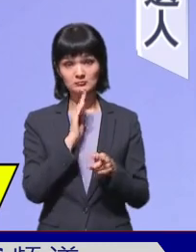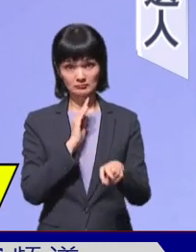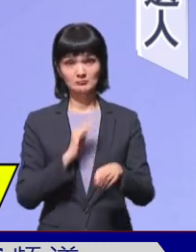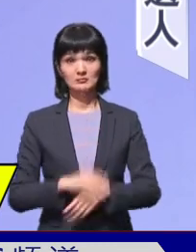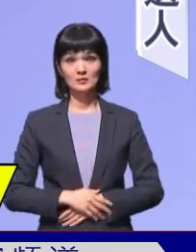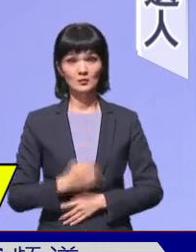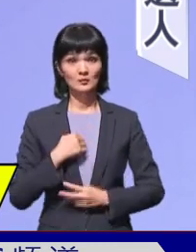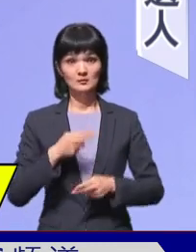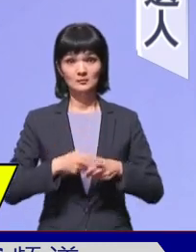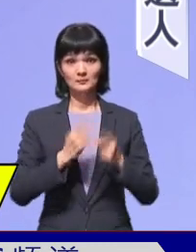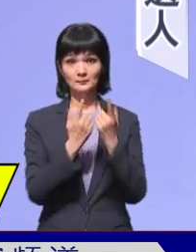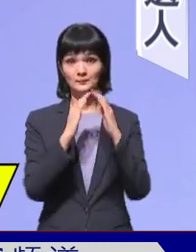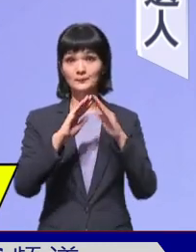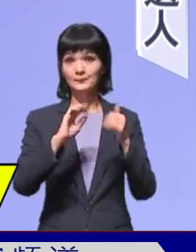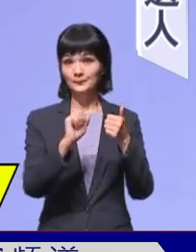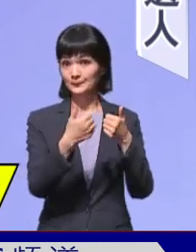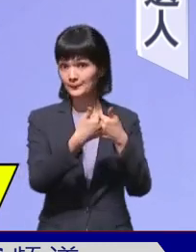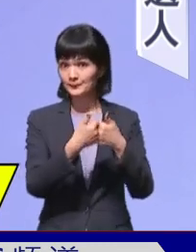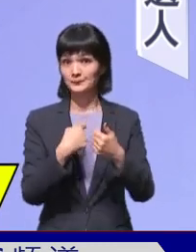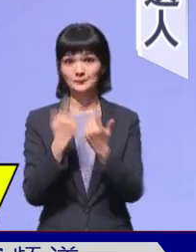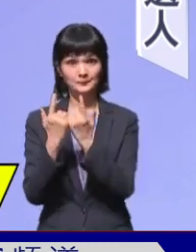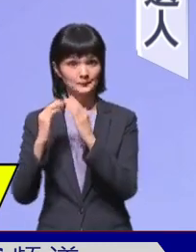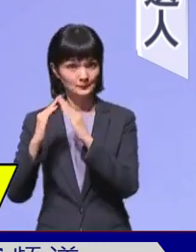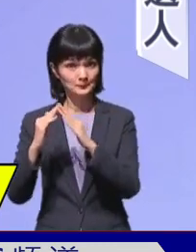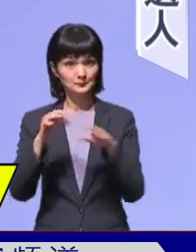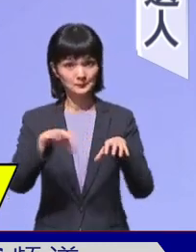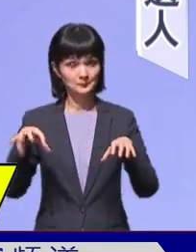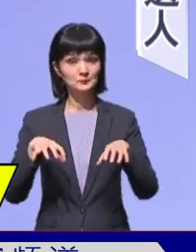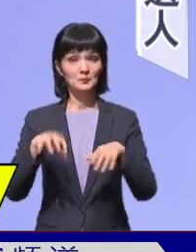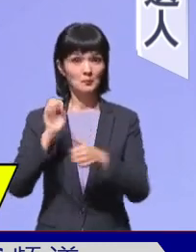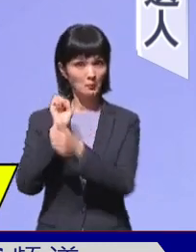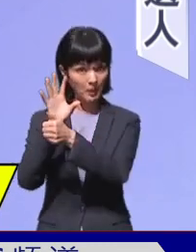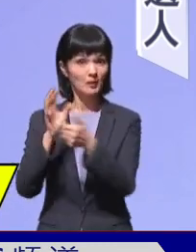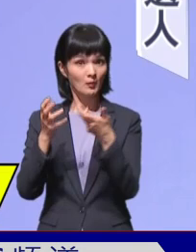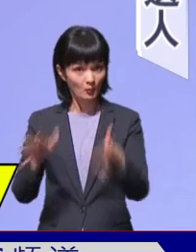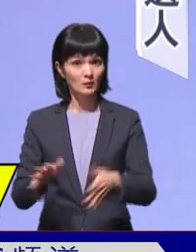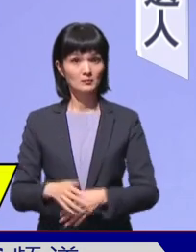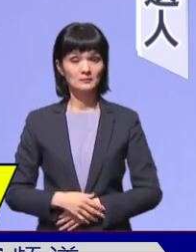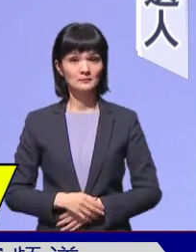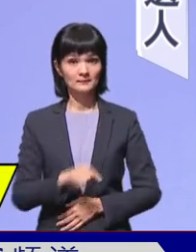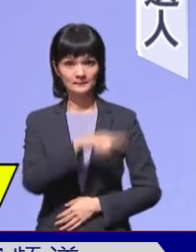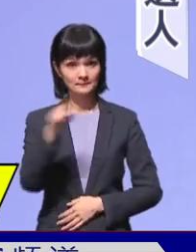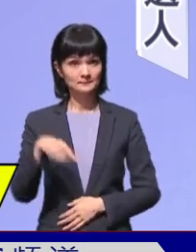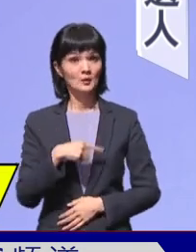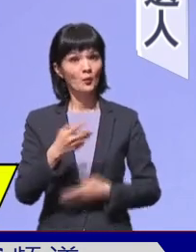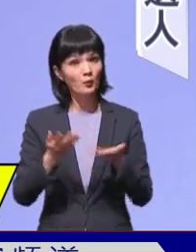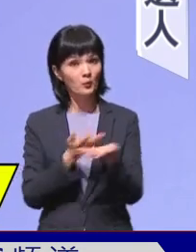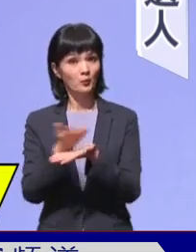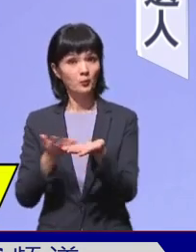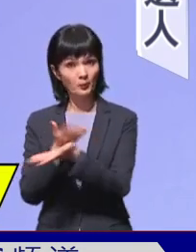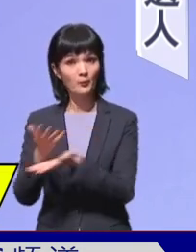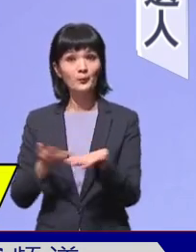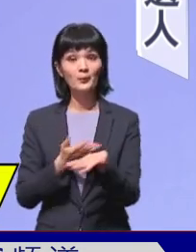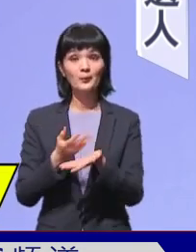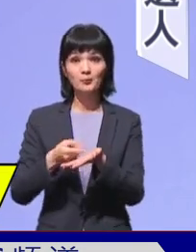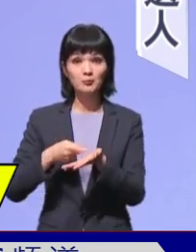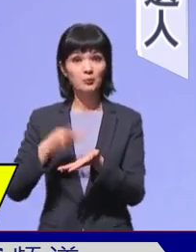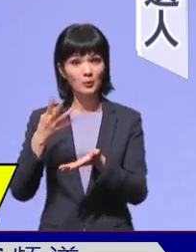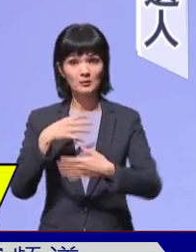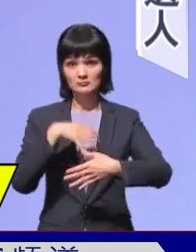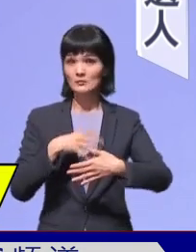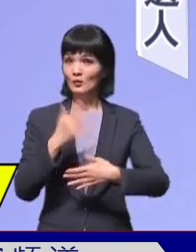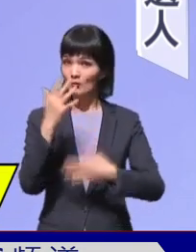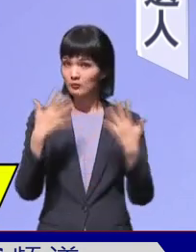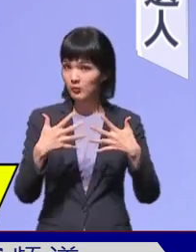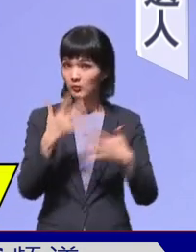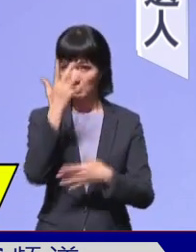信台北市议会或者是台北市也都有这样子讲过，那大家都有经过充分的沟通，当然里面有一些问